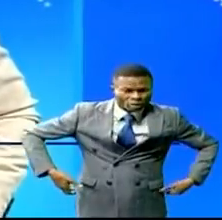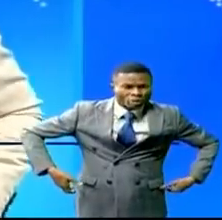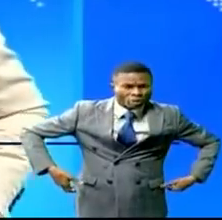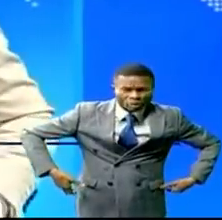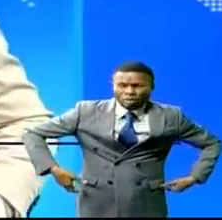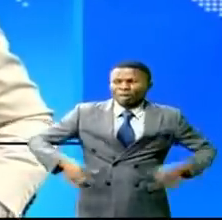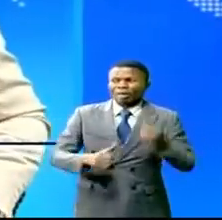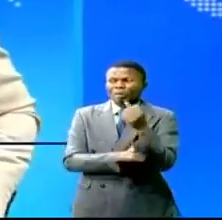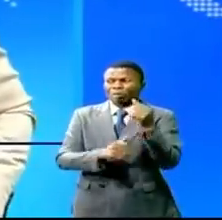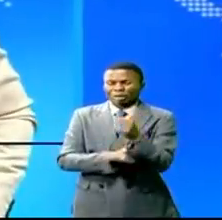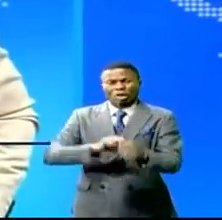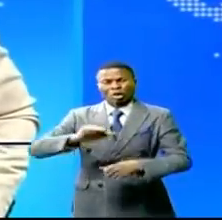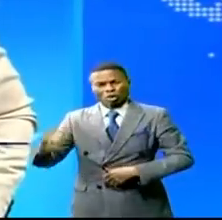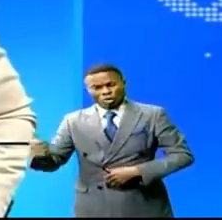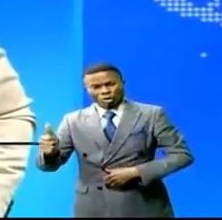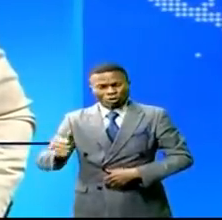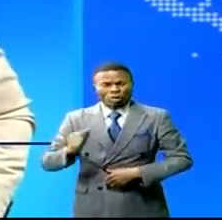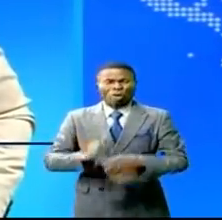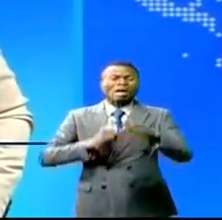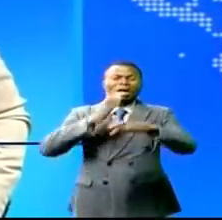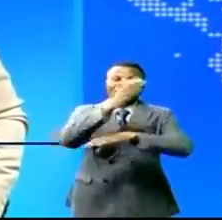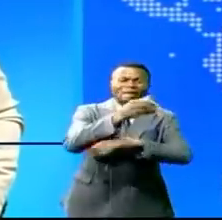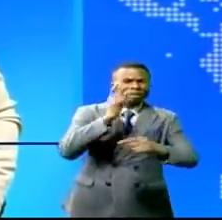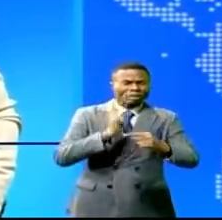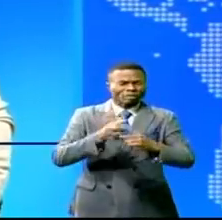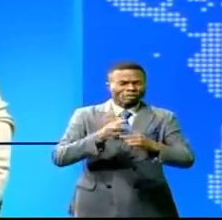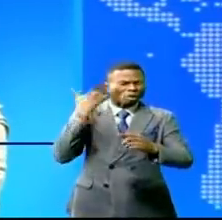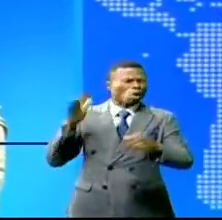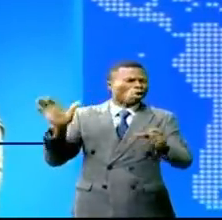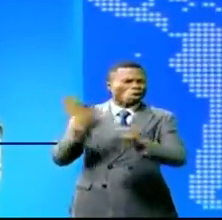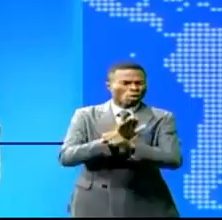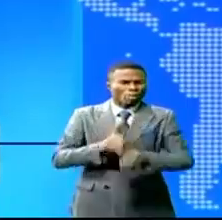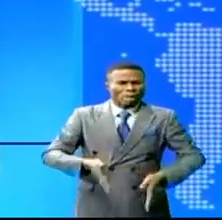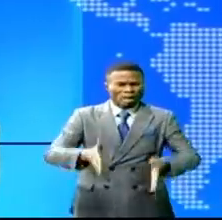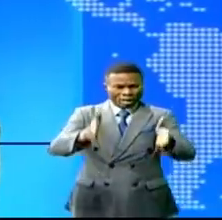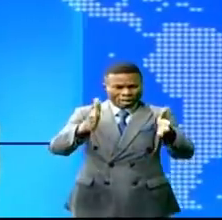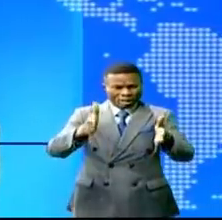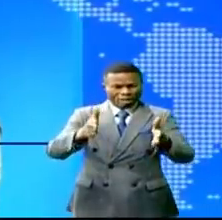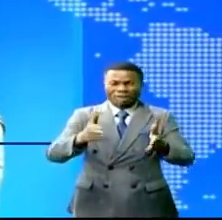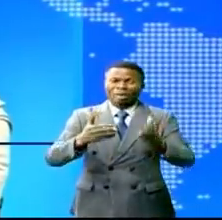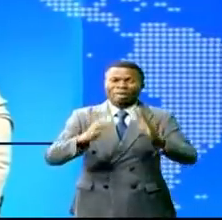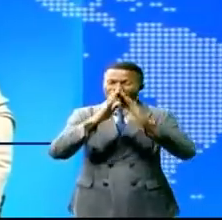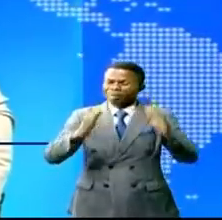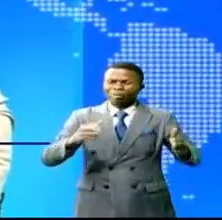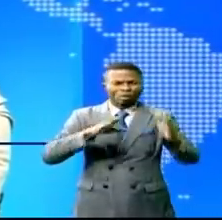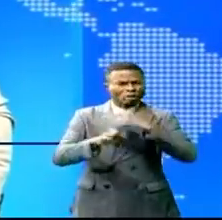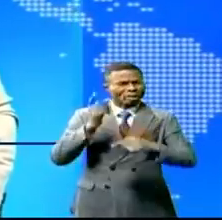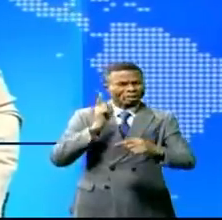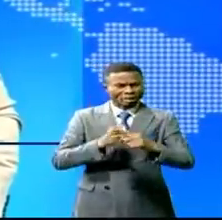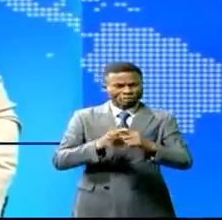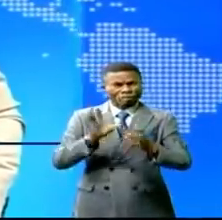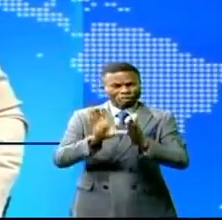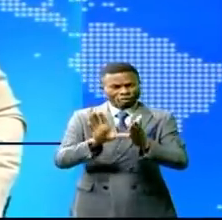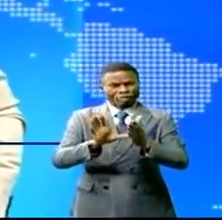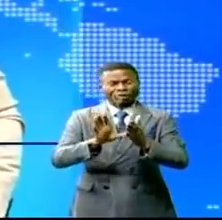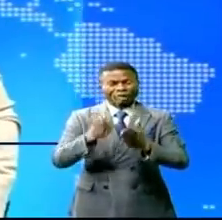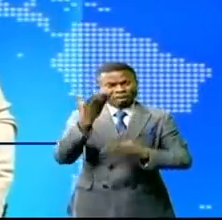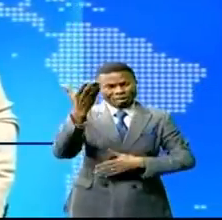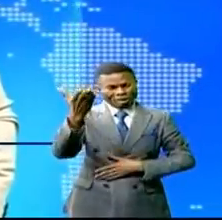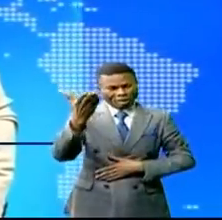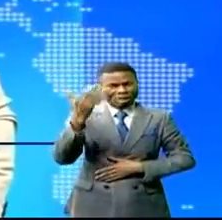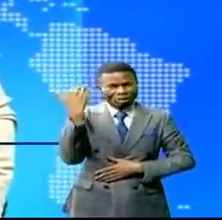d'autres personnes pour la traversée des eaux des pluies avant d'atteindre leur domicile reportage quel est ton